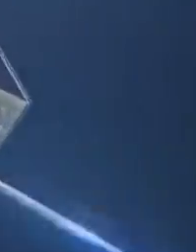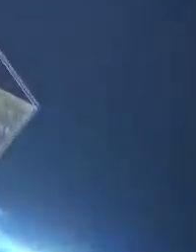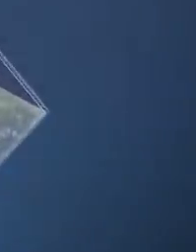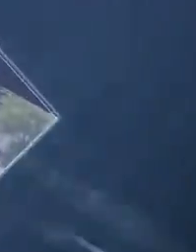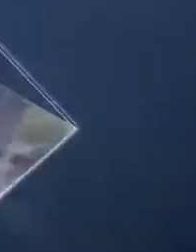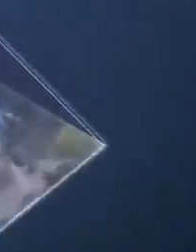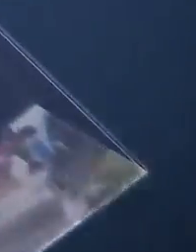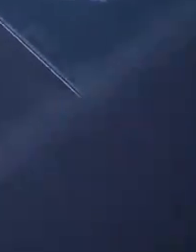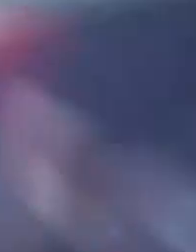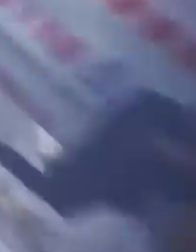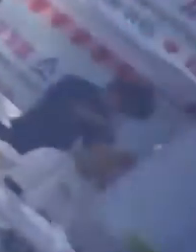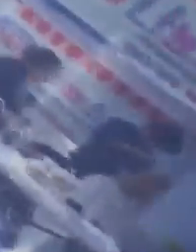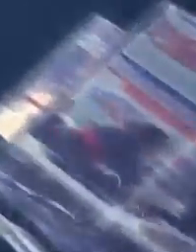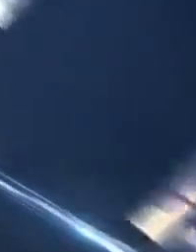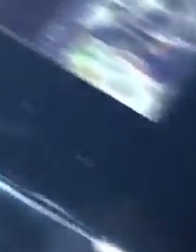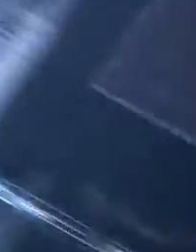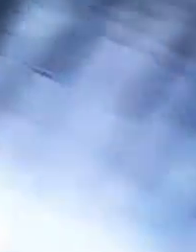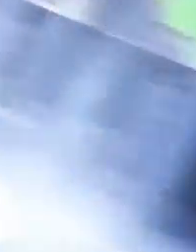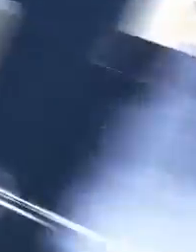으